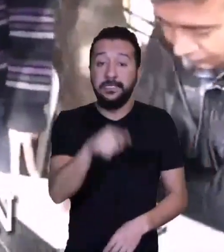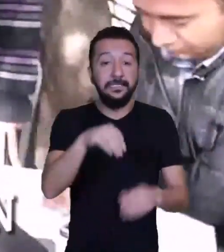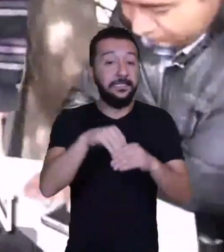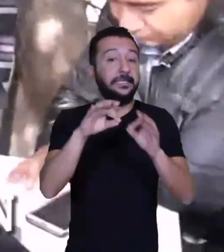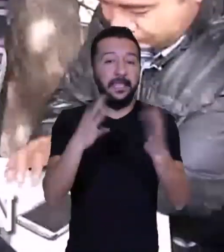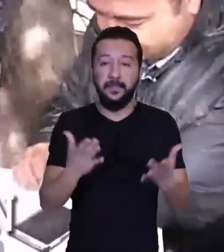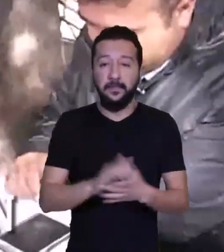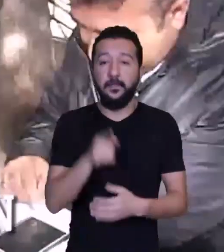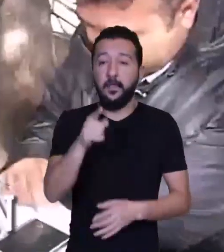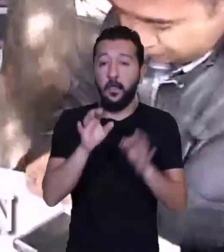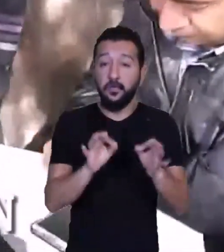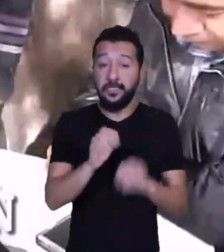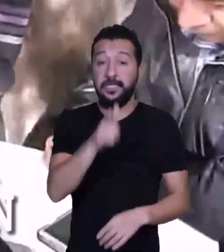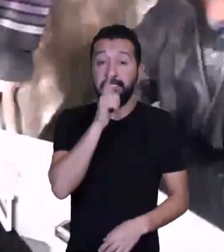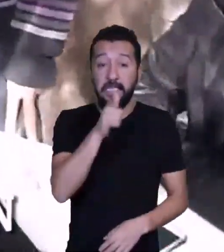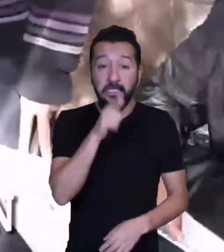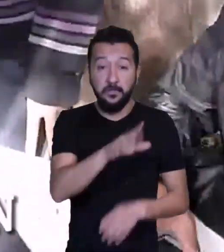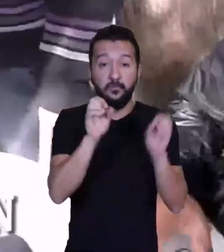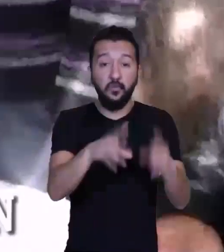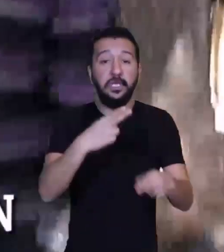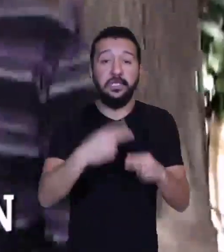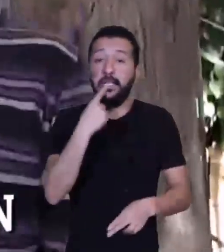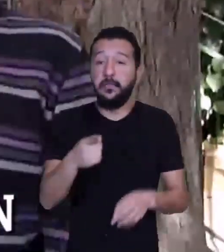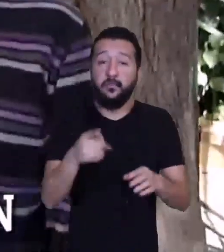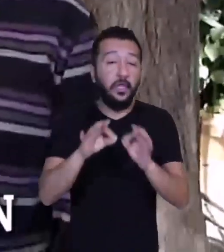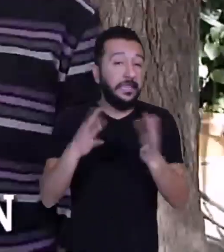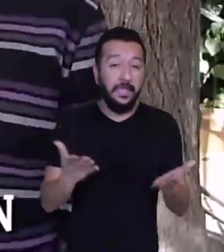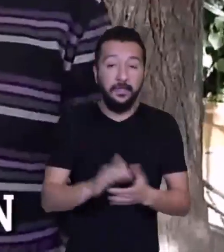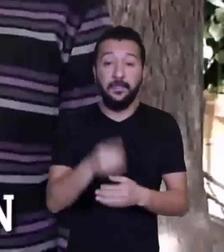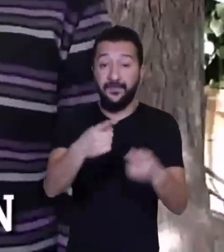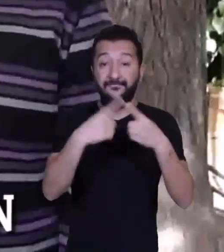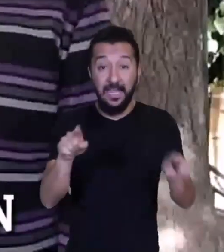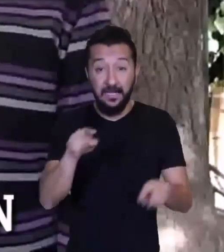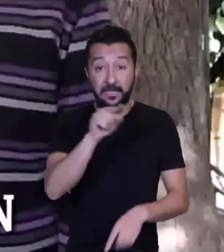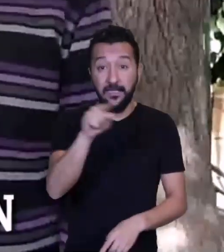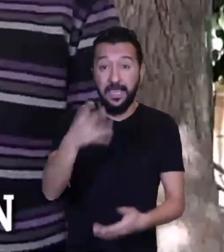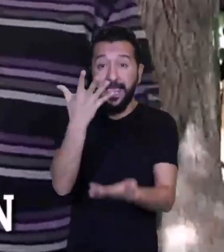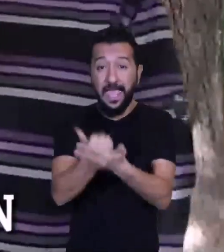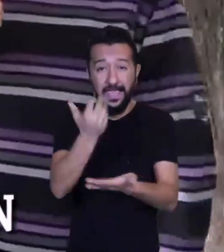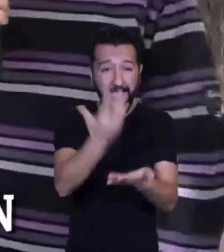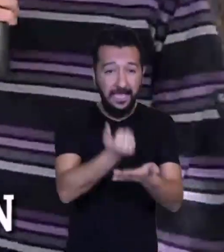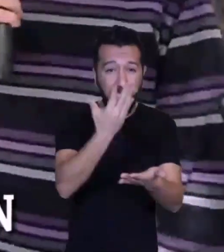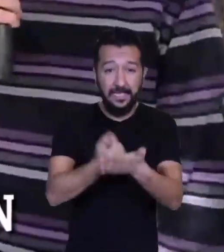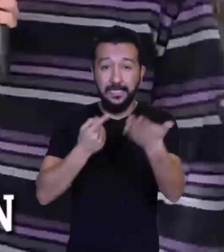tanesi. Özellikle Seslerin Büyüsü ismini verdik. Nedir bu? Farklı kayıt